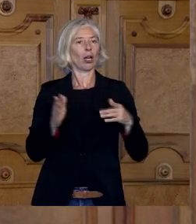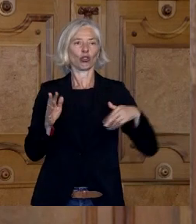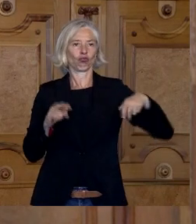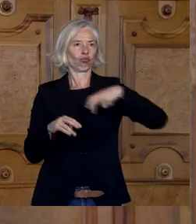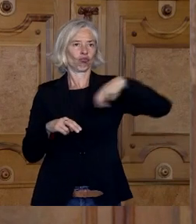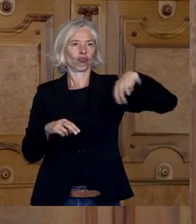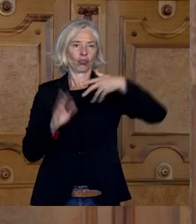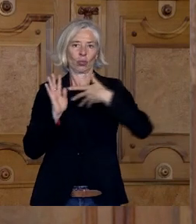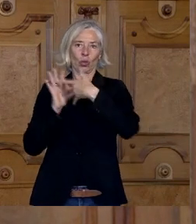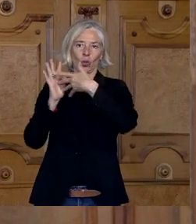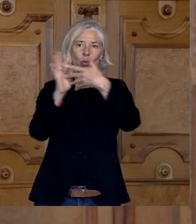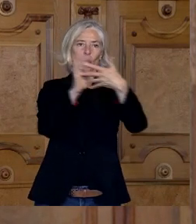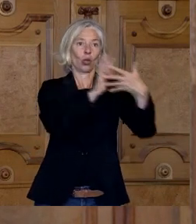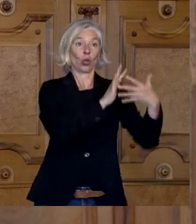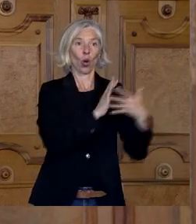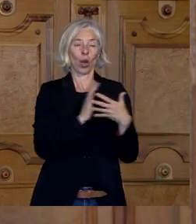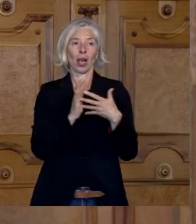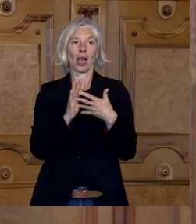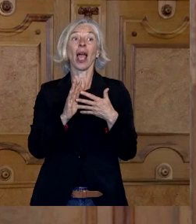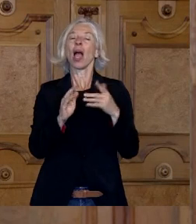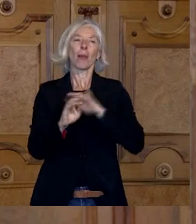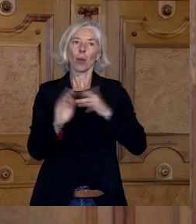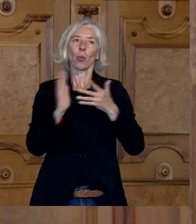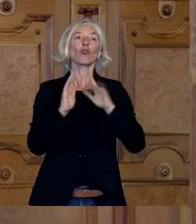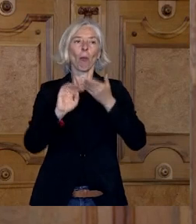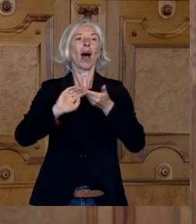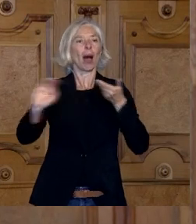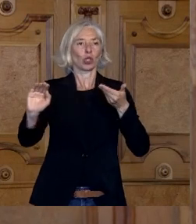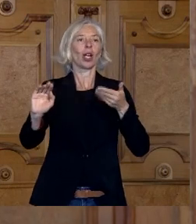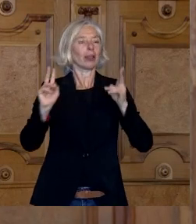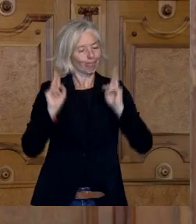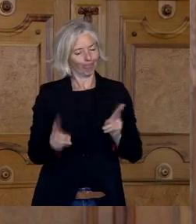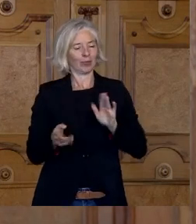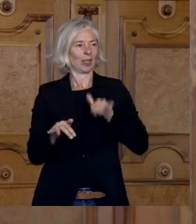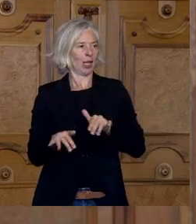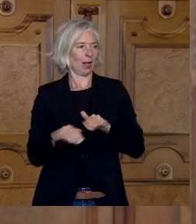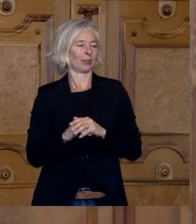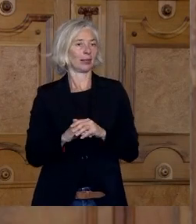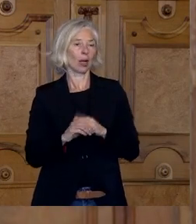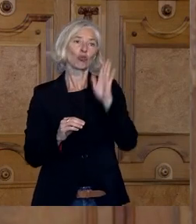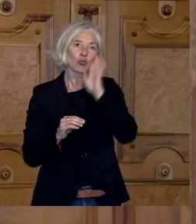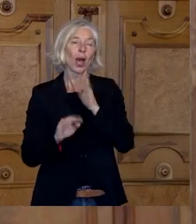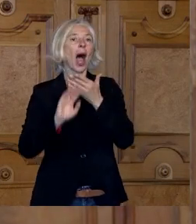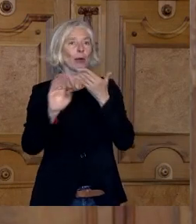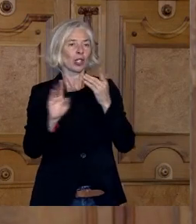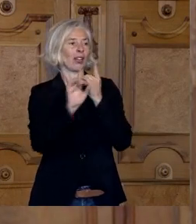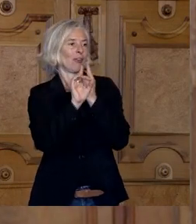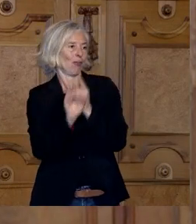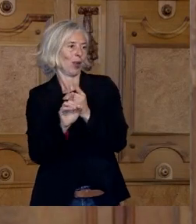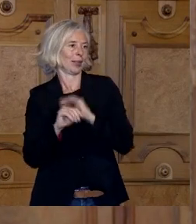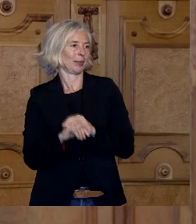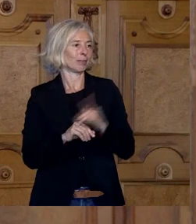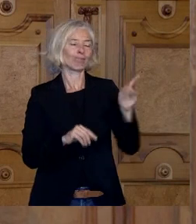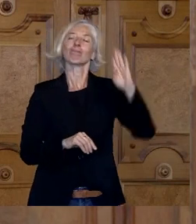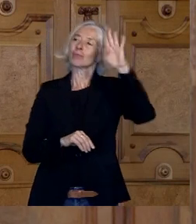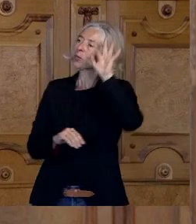sich wirklich in der Eigenverantwortung auch an dieses Abstandsgebot zu halten. Dann gibt es auch eine Frage der Augsburger